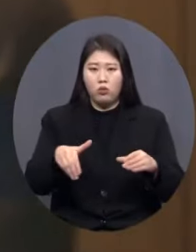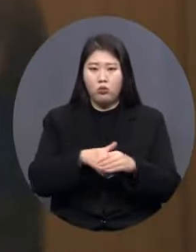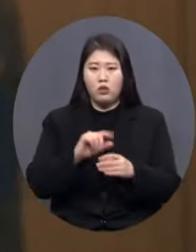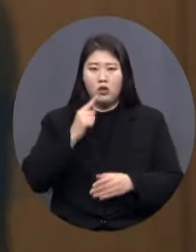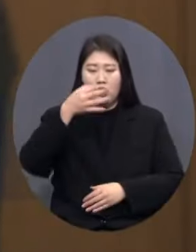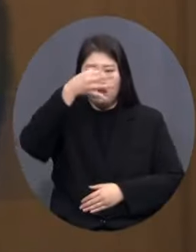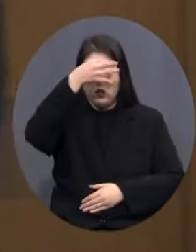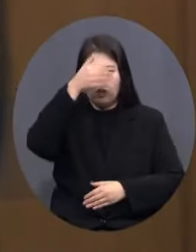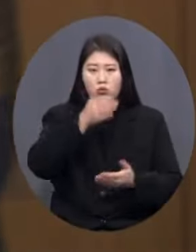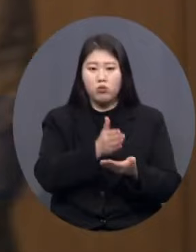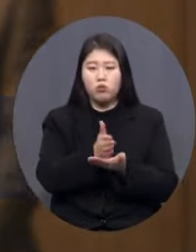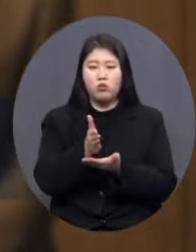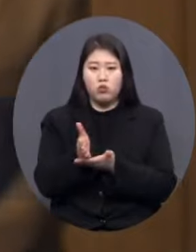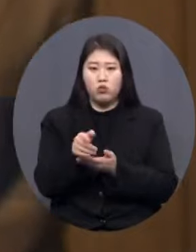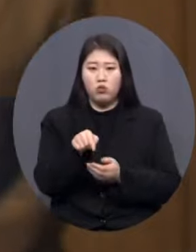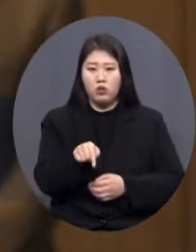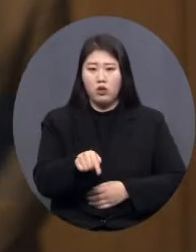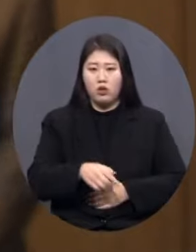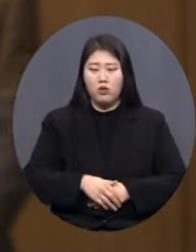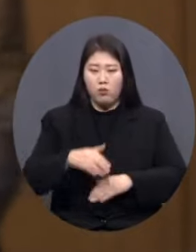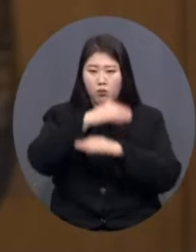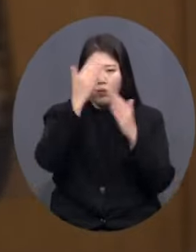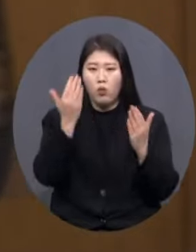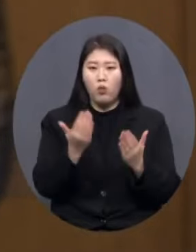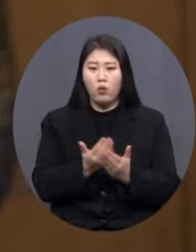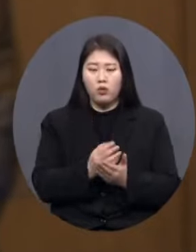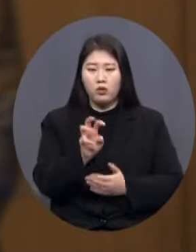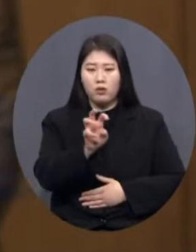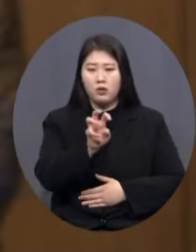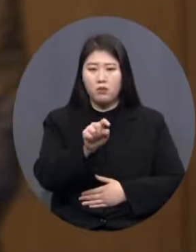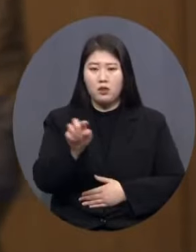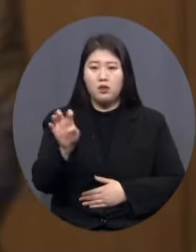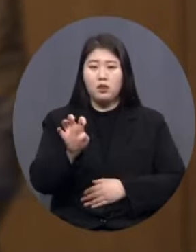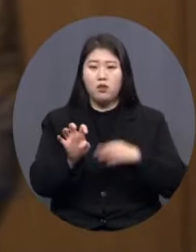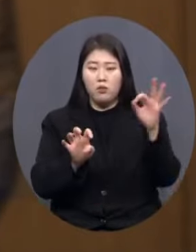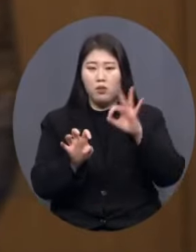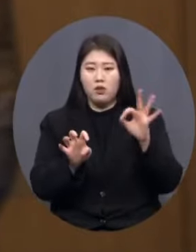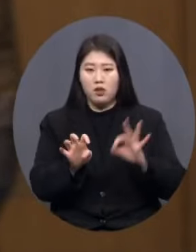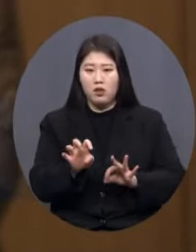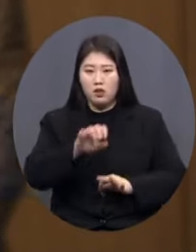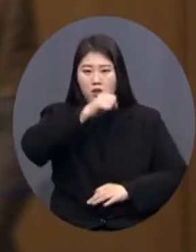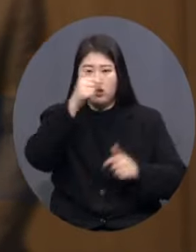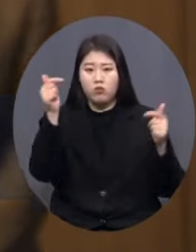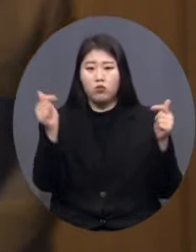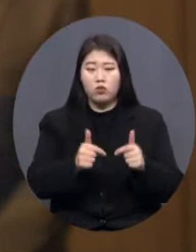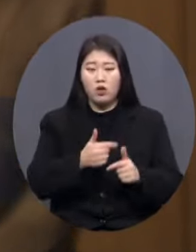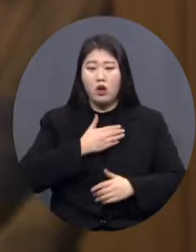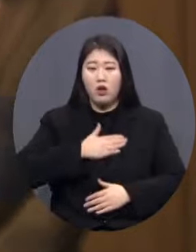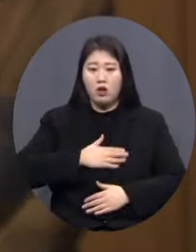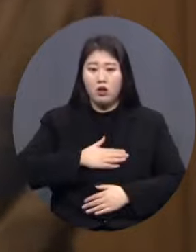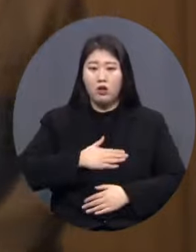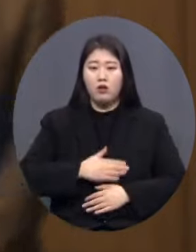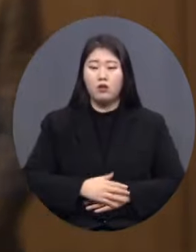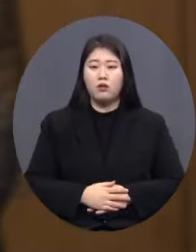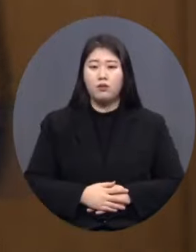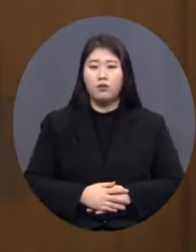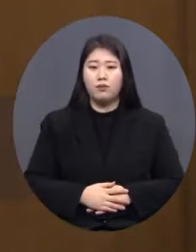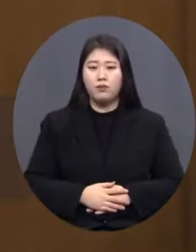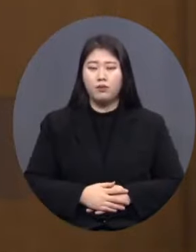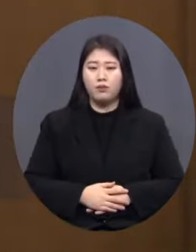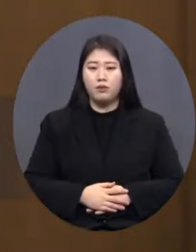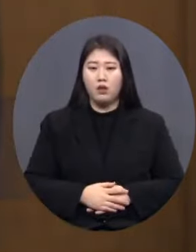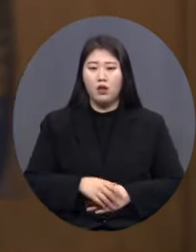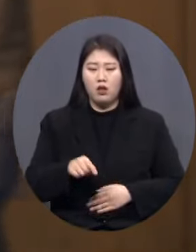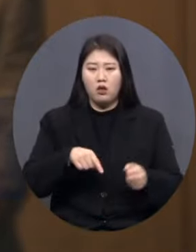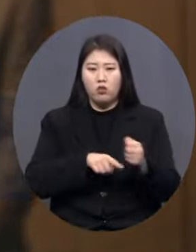분야 예산들은 전부 다 30-40% 이상 삭감된 걸로 알고 있습니다. 그